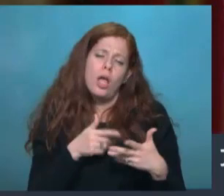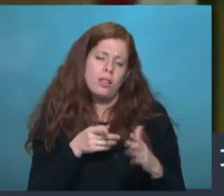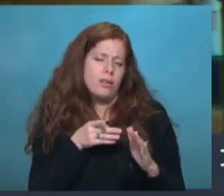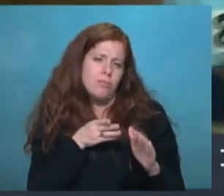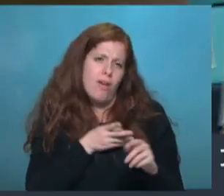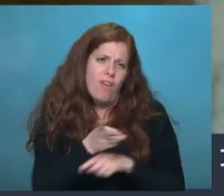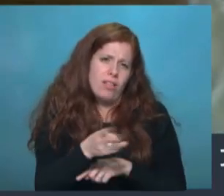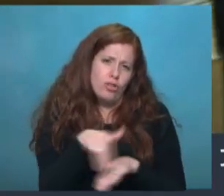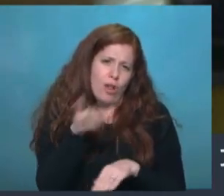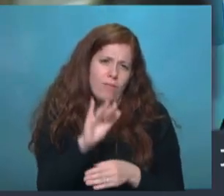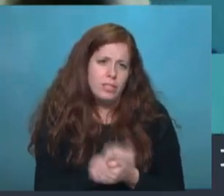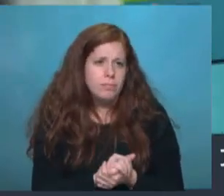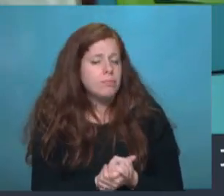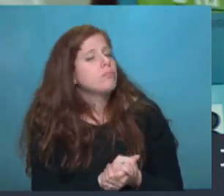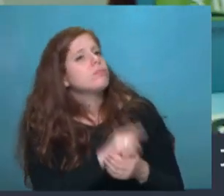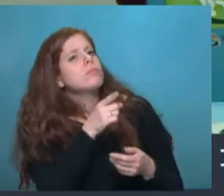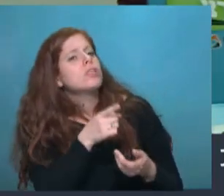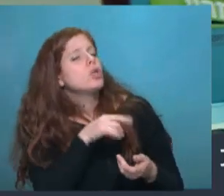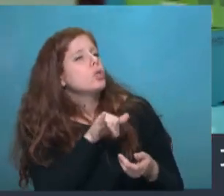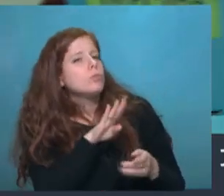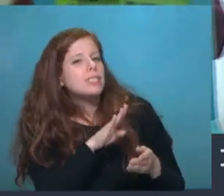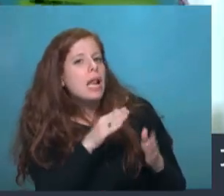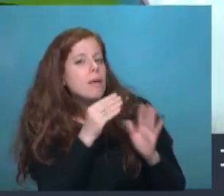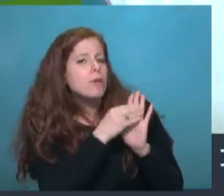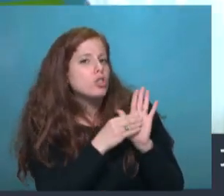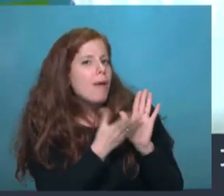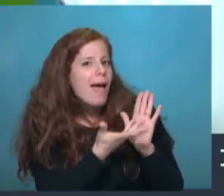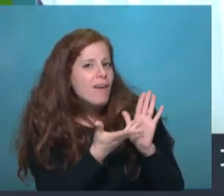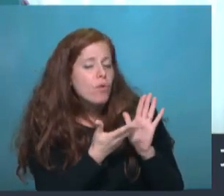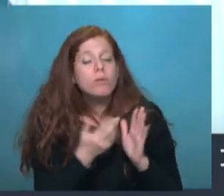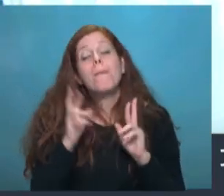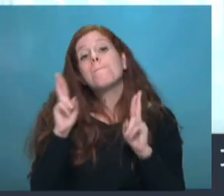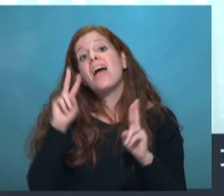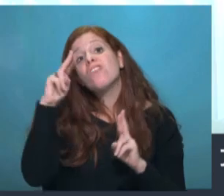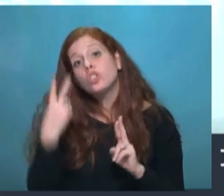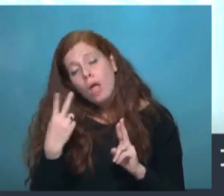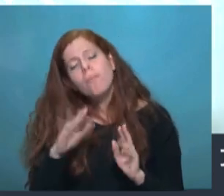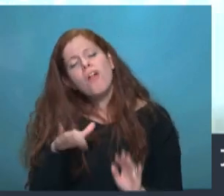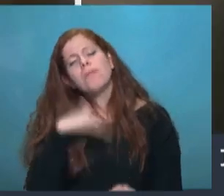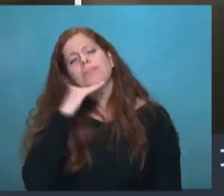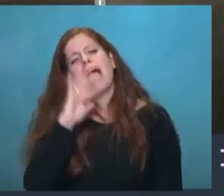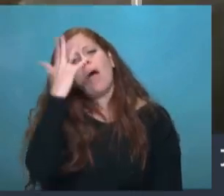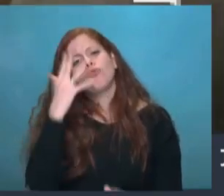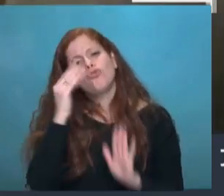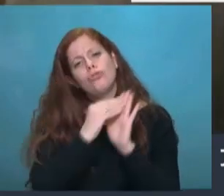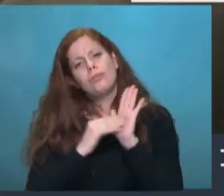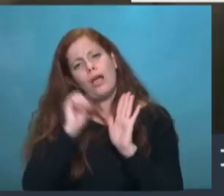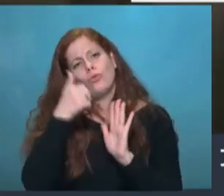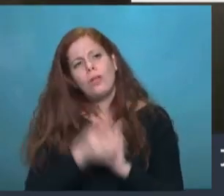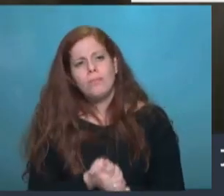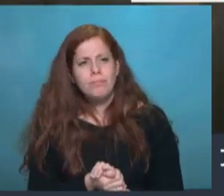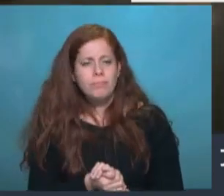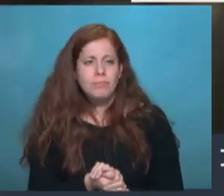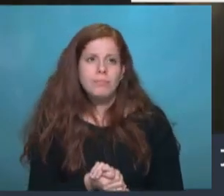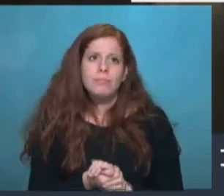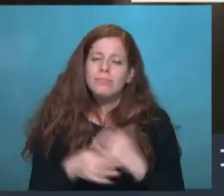ממוקם אבי בוסקילה ברשימה הזאת? אנחנו מקווים ששתיים, ונסתפק בחמישייה הראשונה. וואו, סתכלו